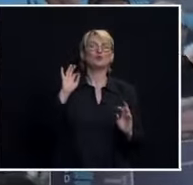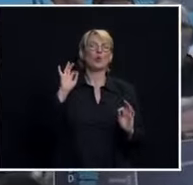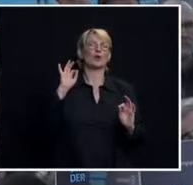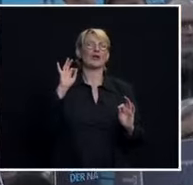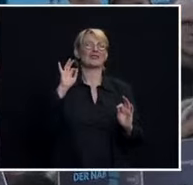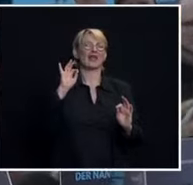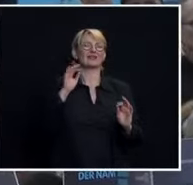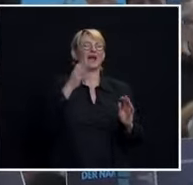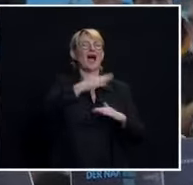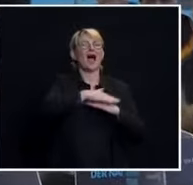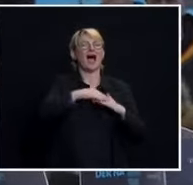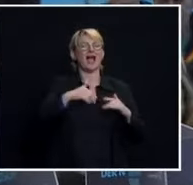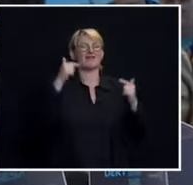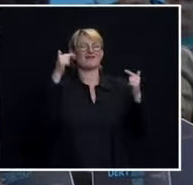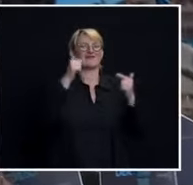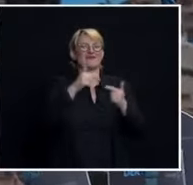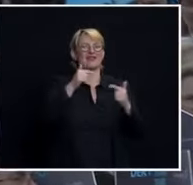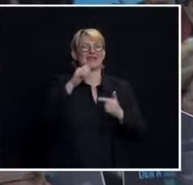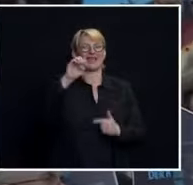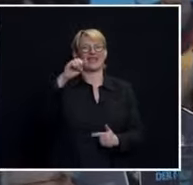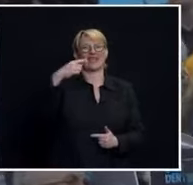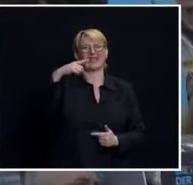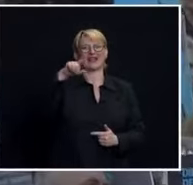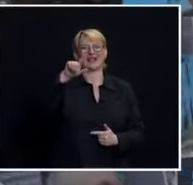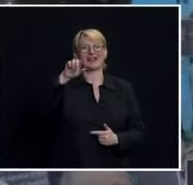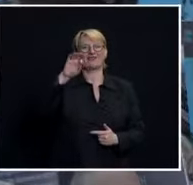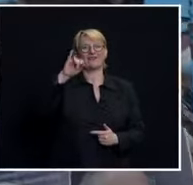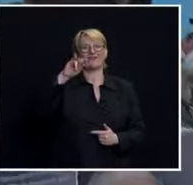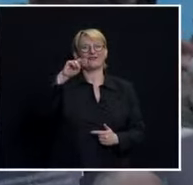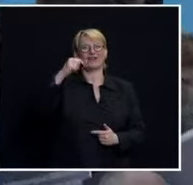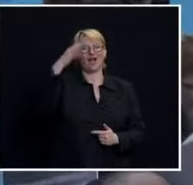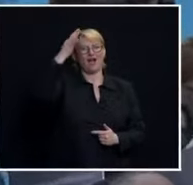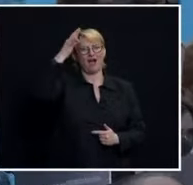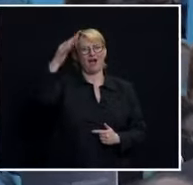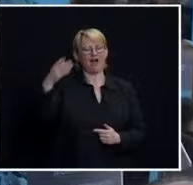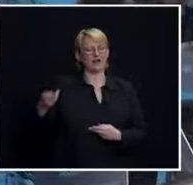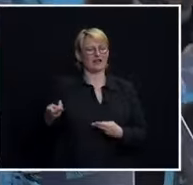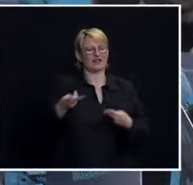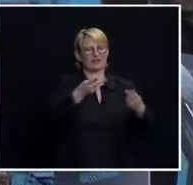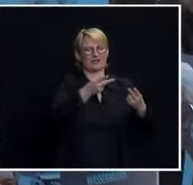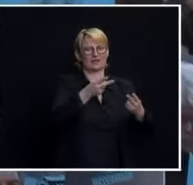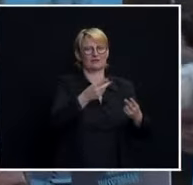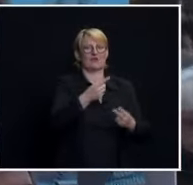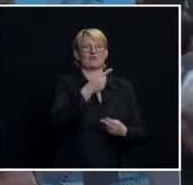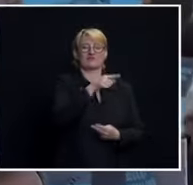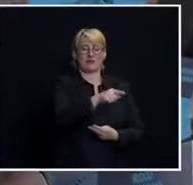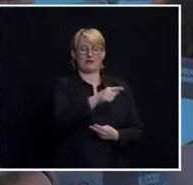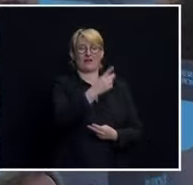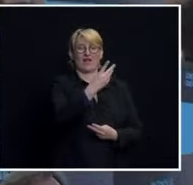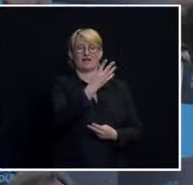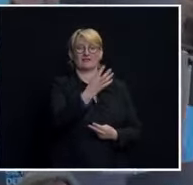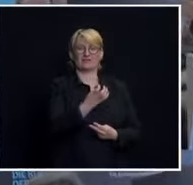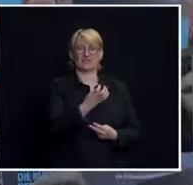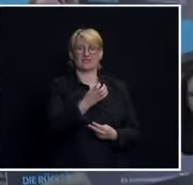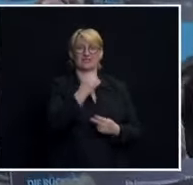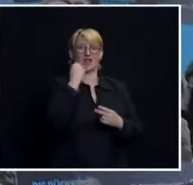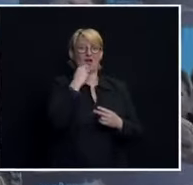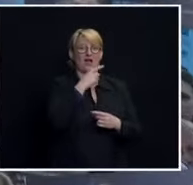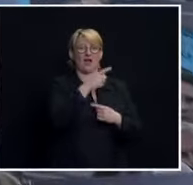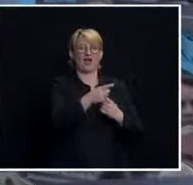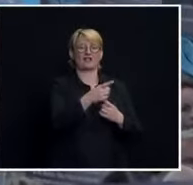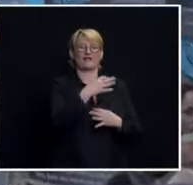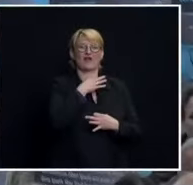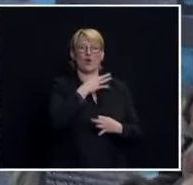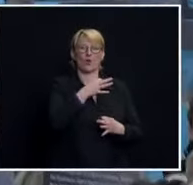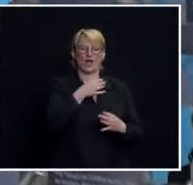und Pflegeanstalt Egelfing-Haar eingewiesen und dort ließ man die 41-Jährige gezielt